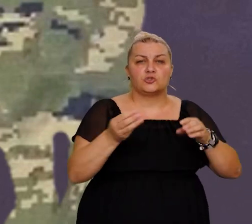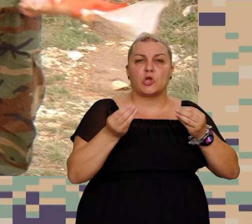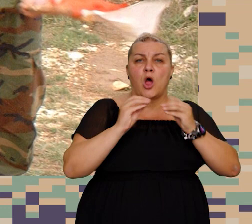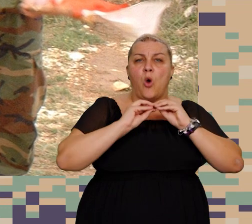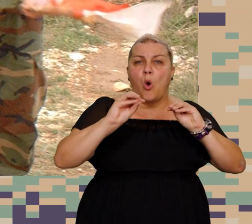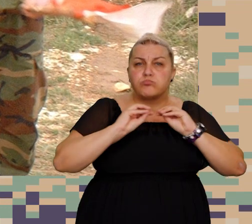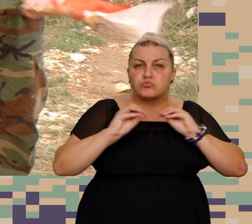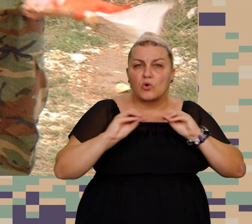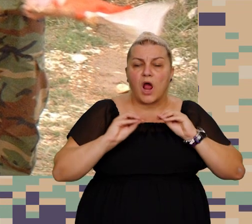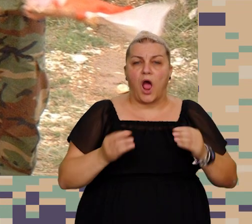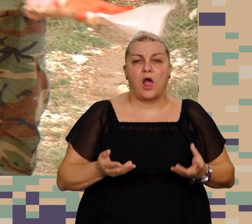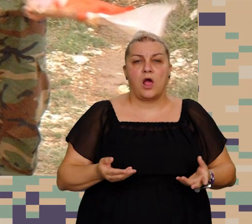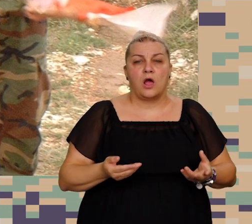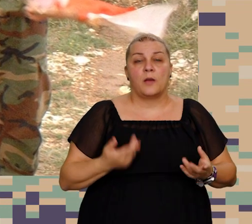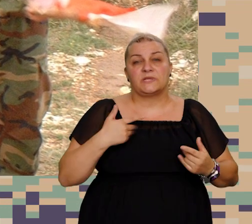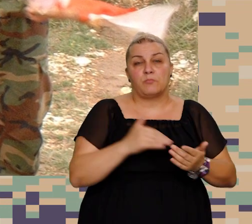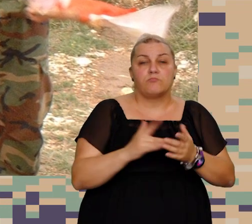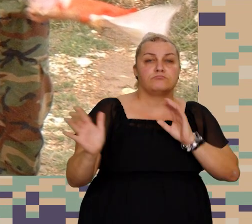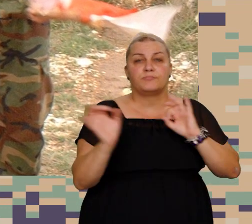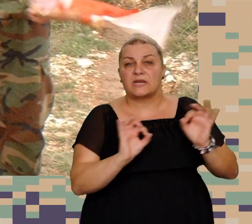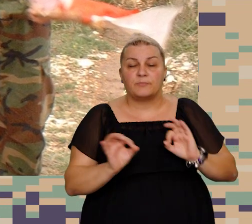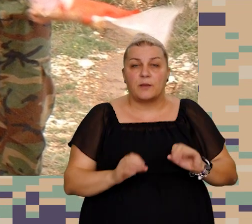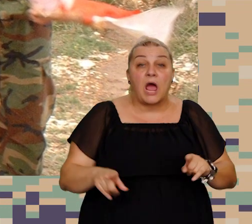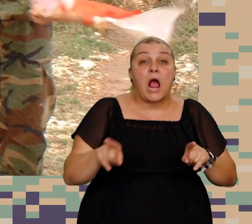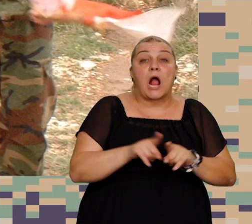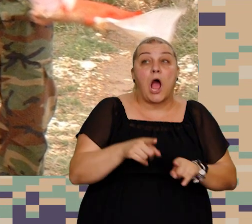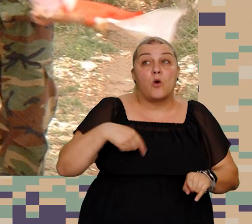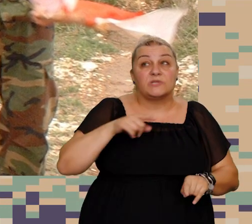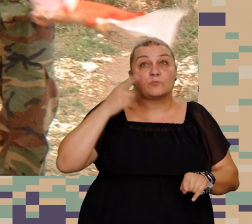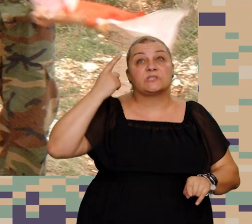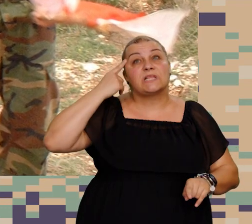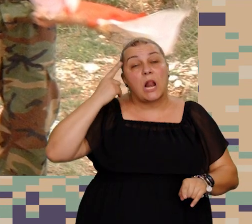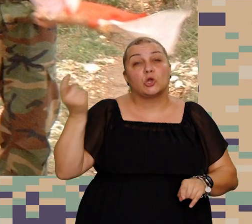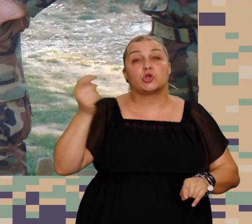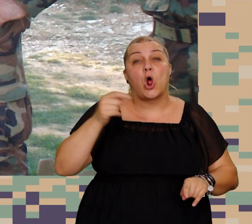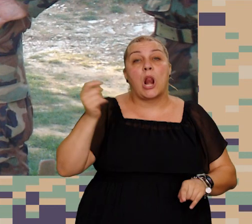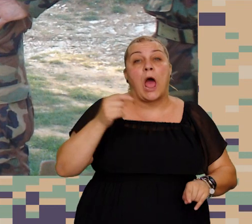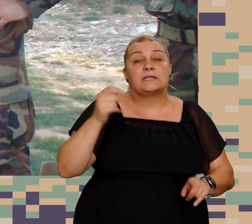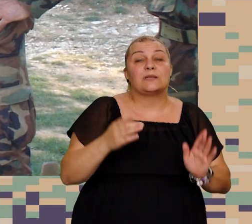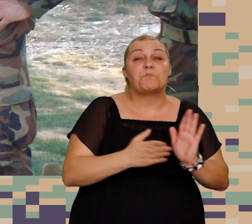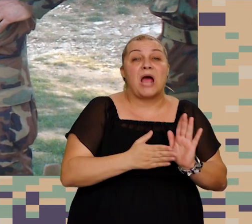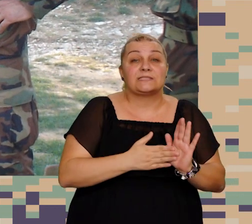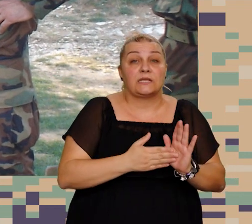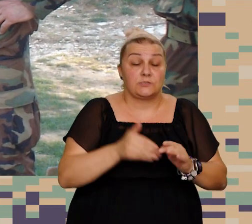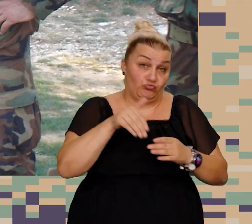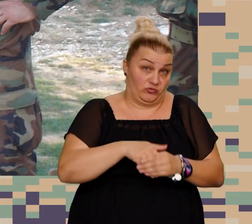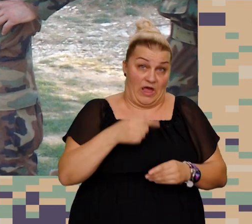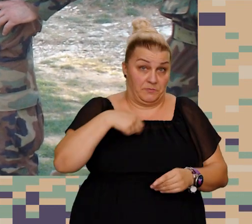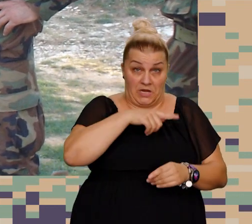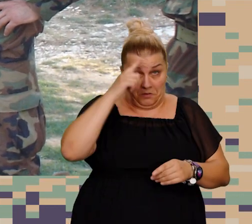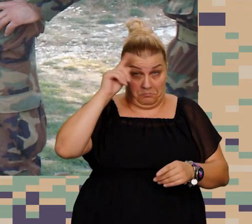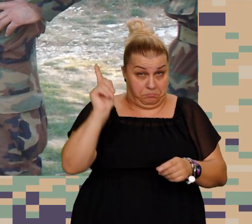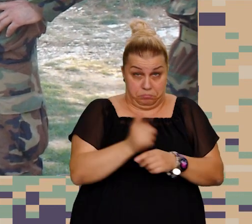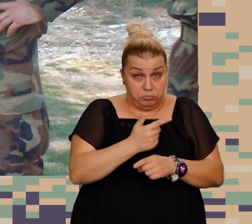obuke, svega je to bilo da se pripremamo za, kao da smo znali da dolazi i Maslenica, mada nismo znali uopće. Znači, u prvi